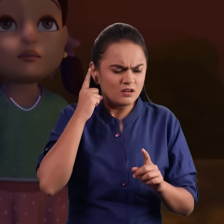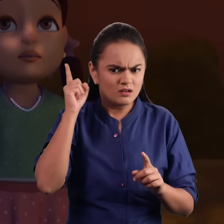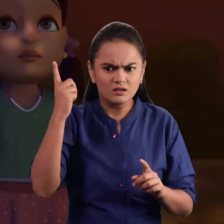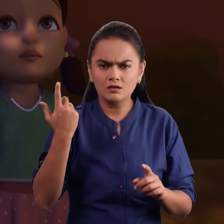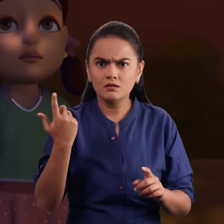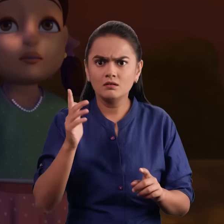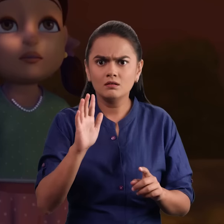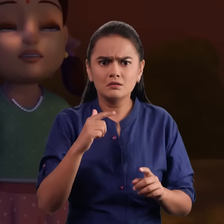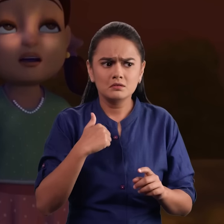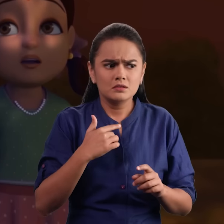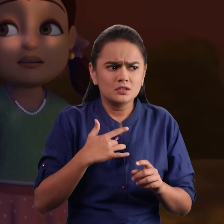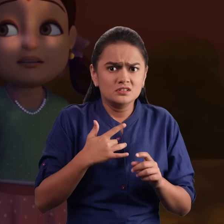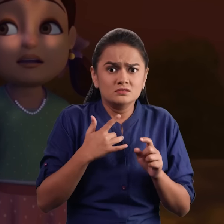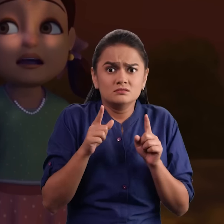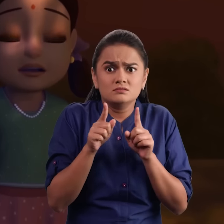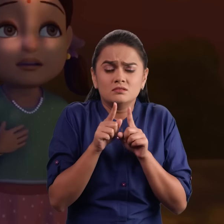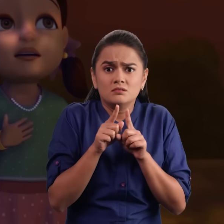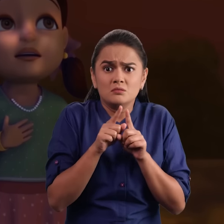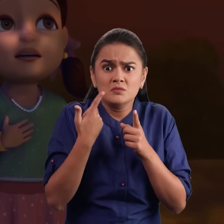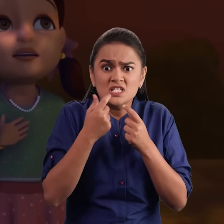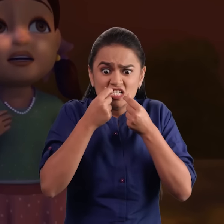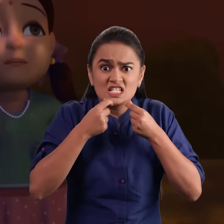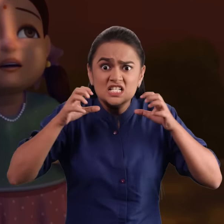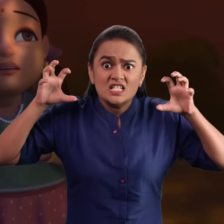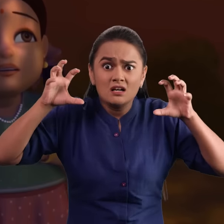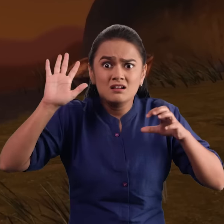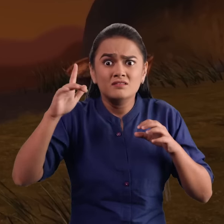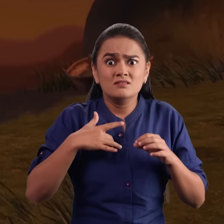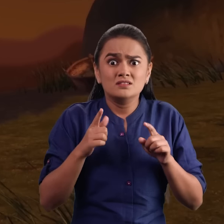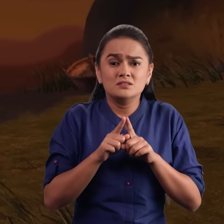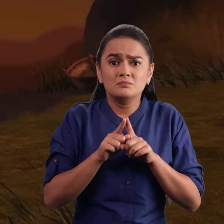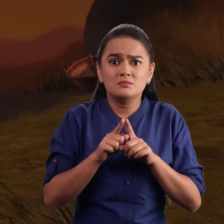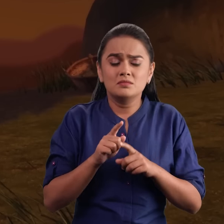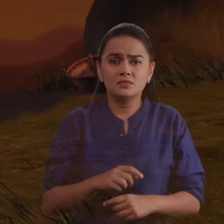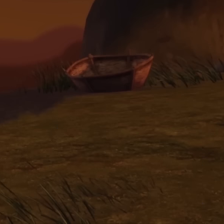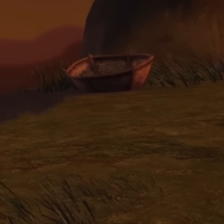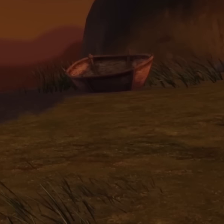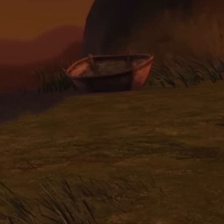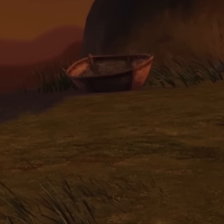ये किसकी आवाज थी? ऐसा लगा कि कोई राक्षस है।